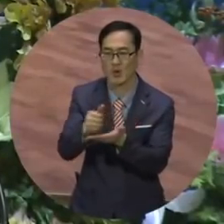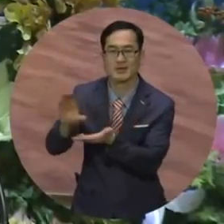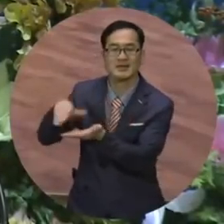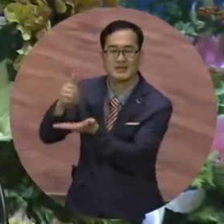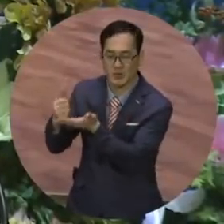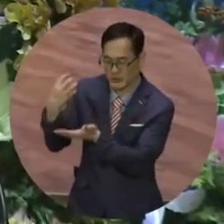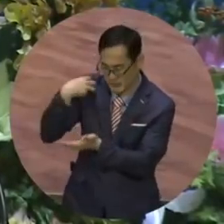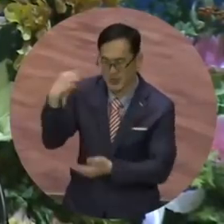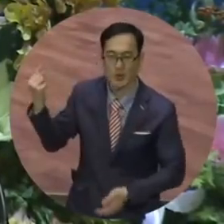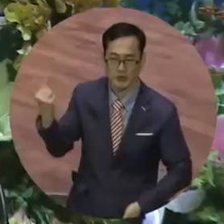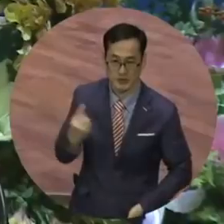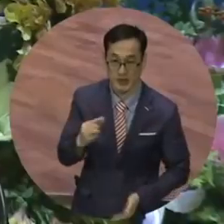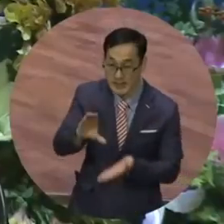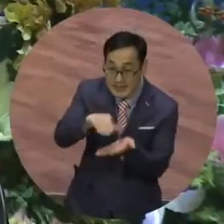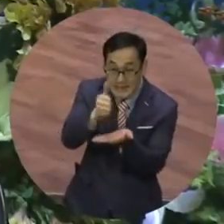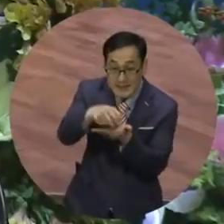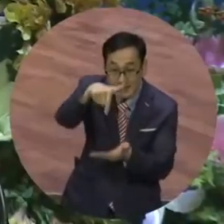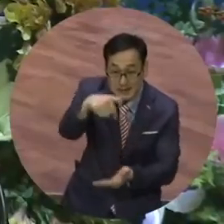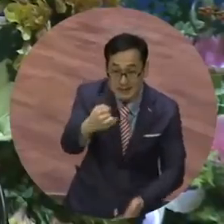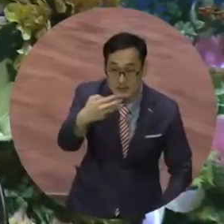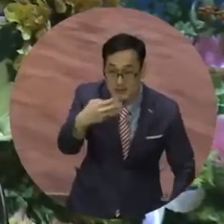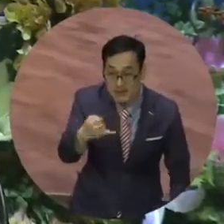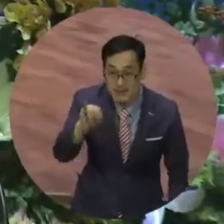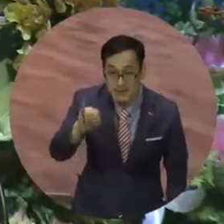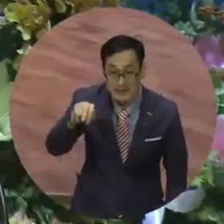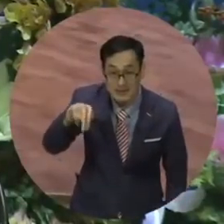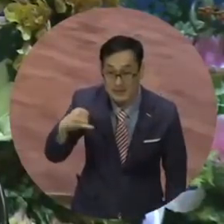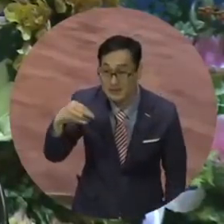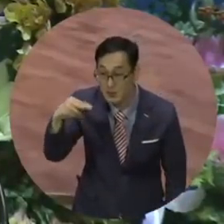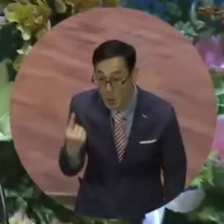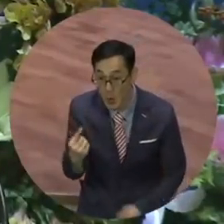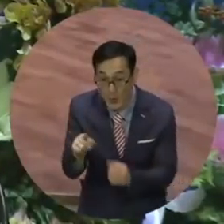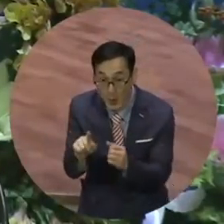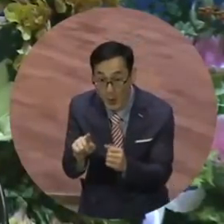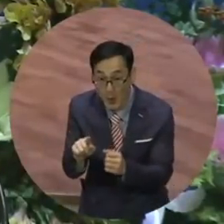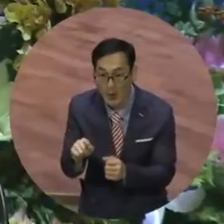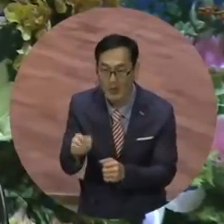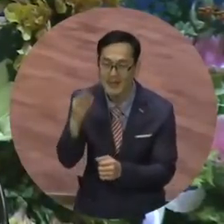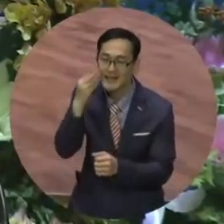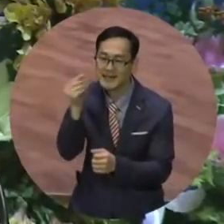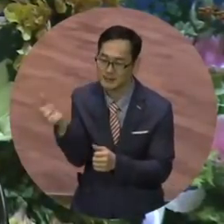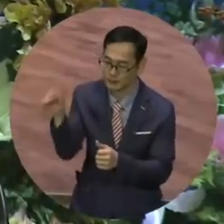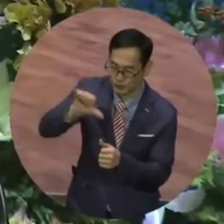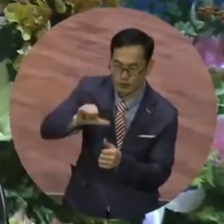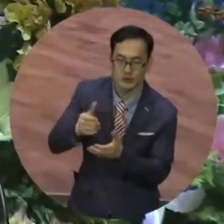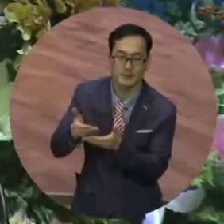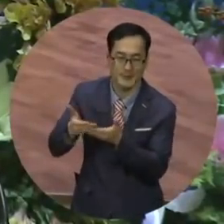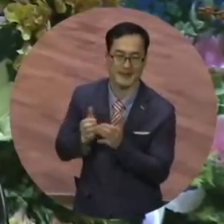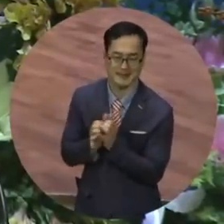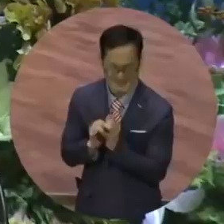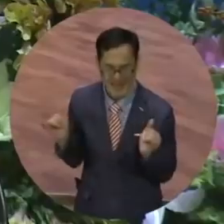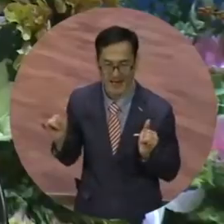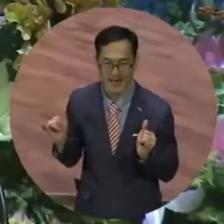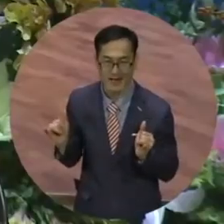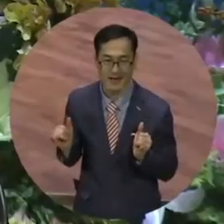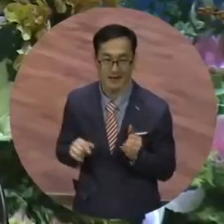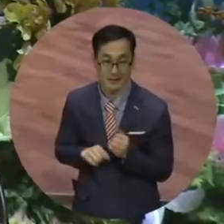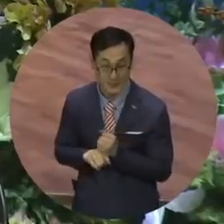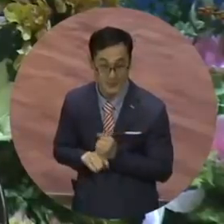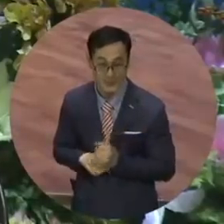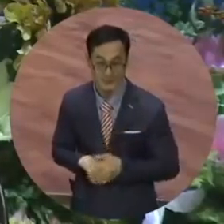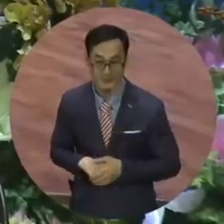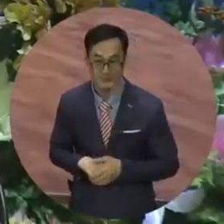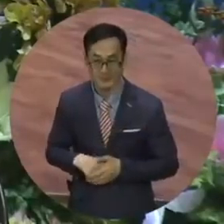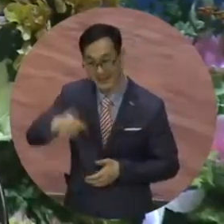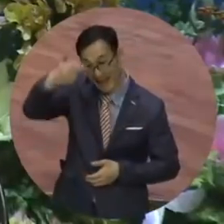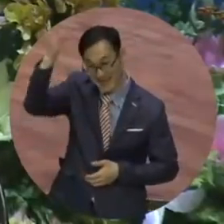구원자인데 예수님이 그리스도란 말이 무슨 말이에요? 예수는 구원자, 그리스도는 기름 부음 받은 자. 그런 뜻이에요. 그래서 구약시대 때는